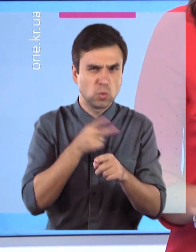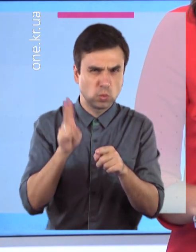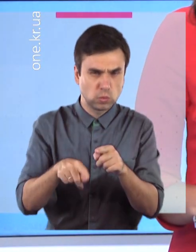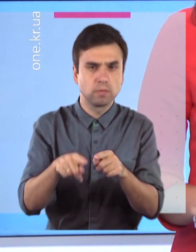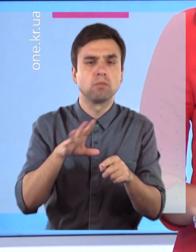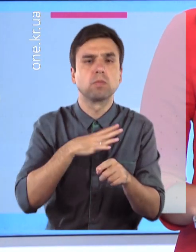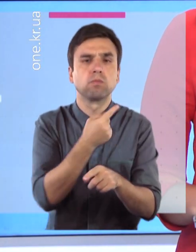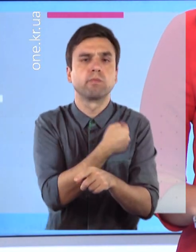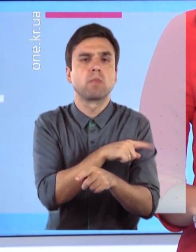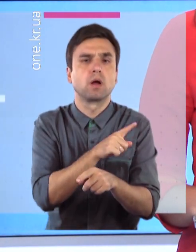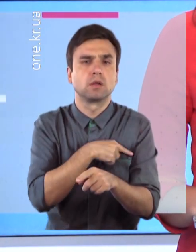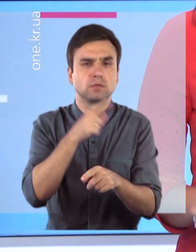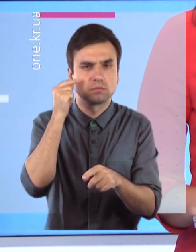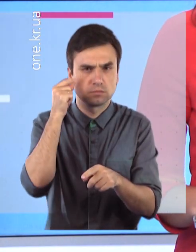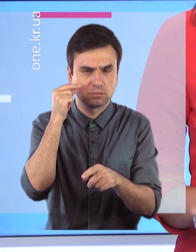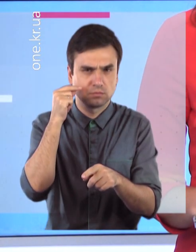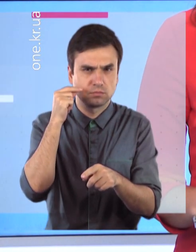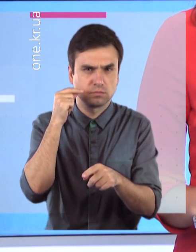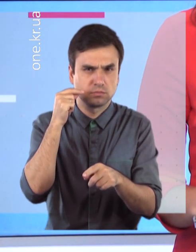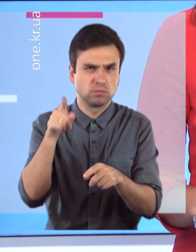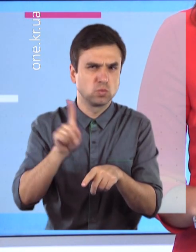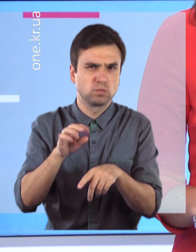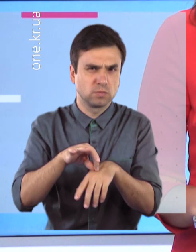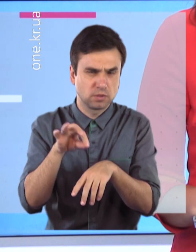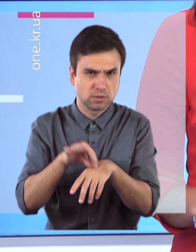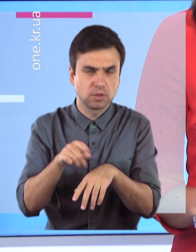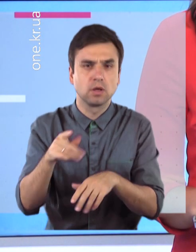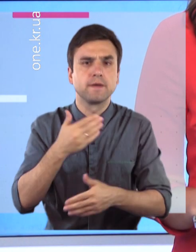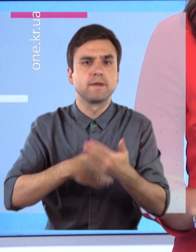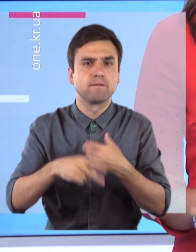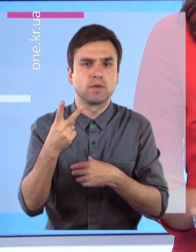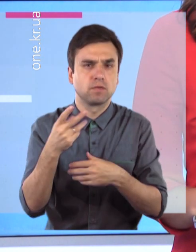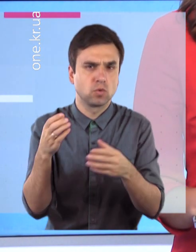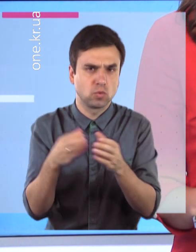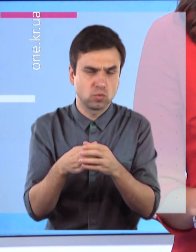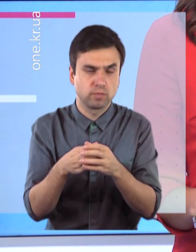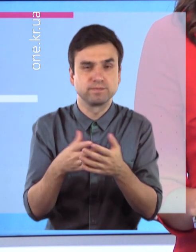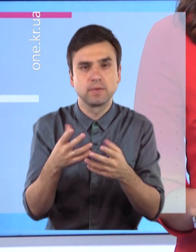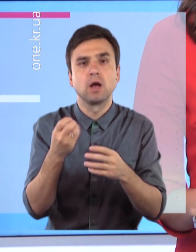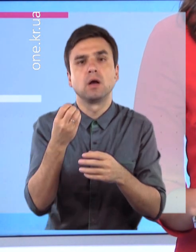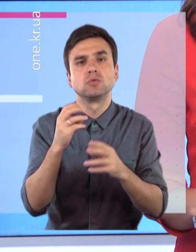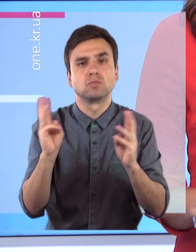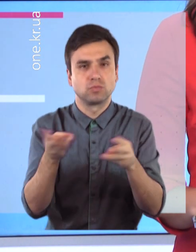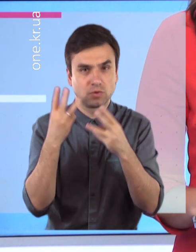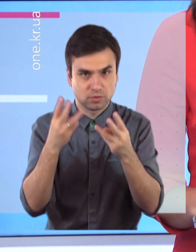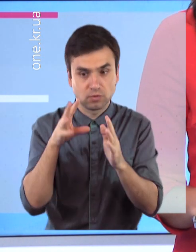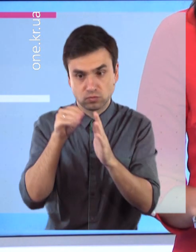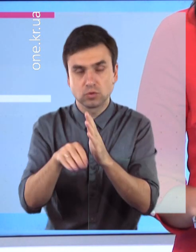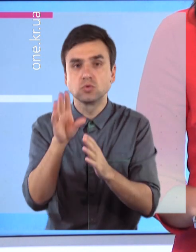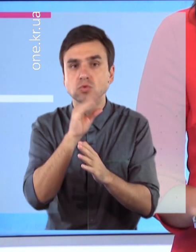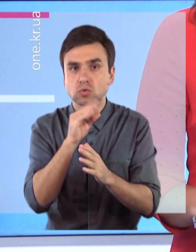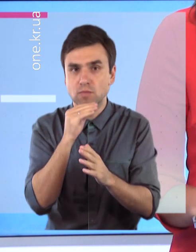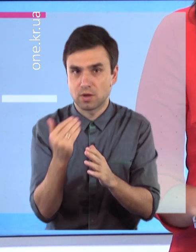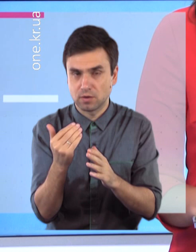Попередньо відомо, що загиблий знаходився на обліку психіатра та мав другу групу інвалідності. В результаті пожежі також загинула